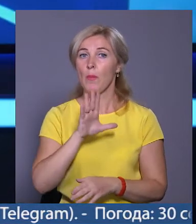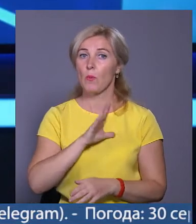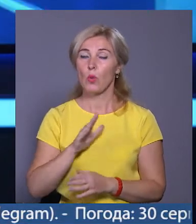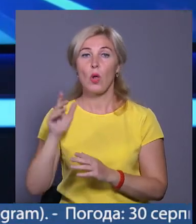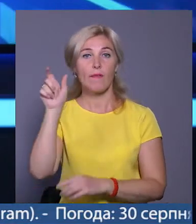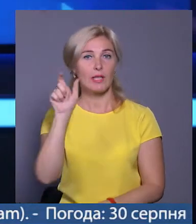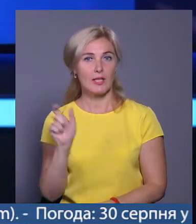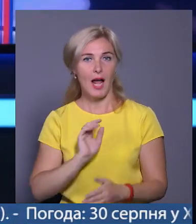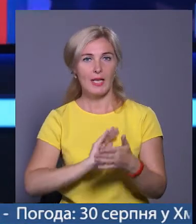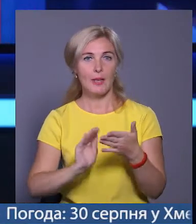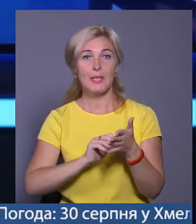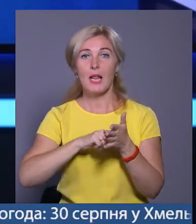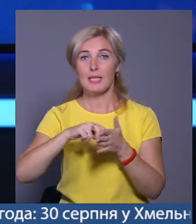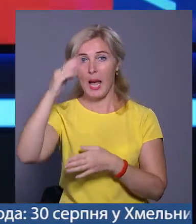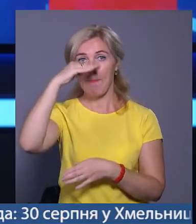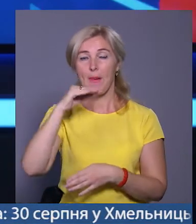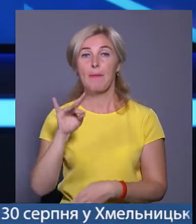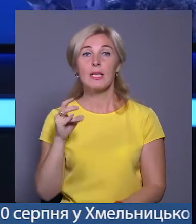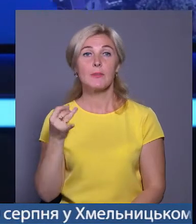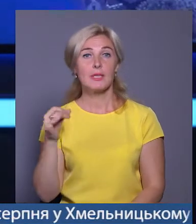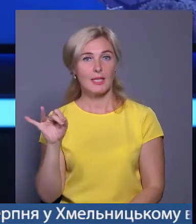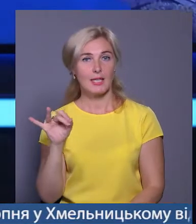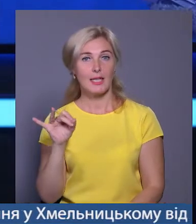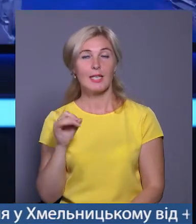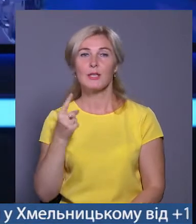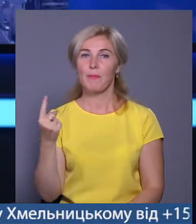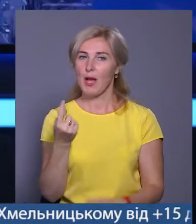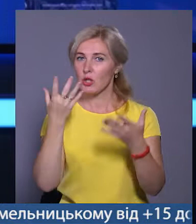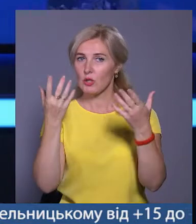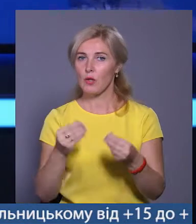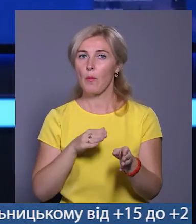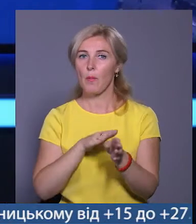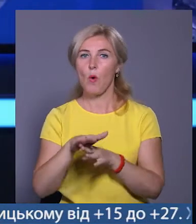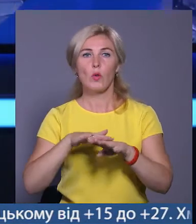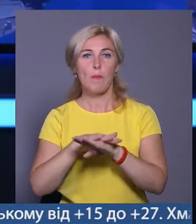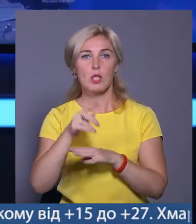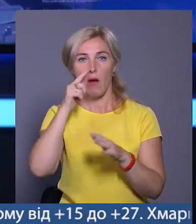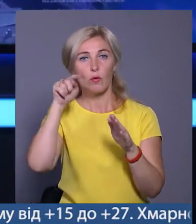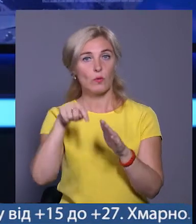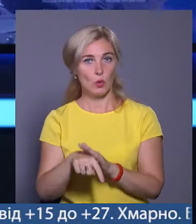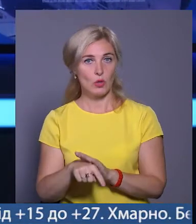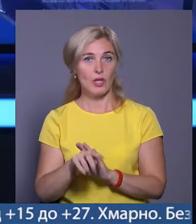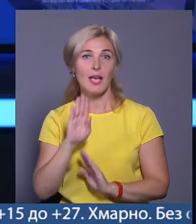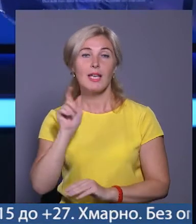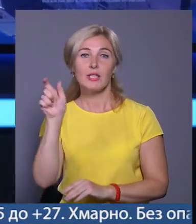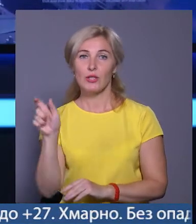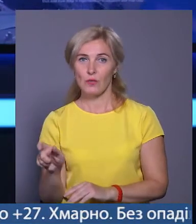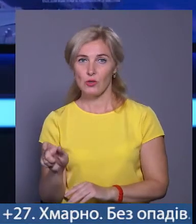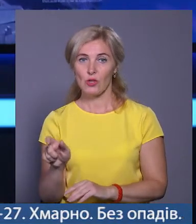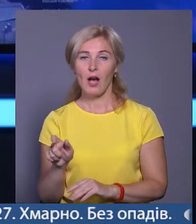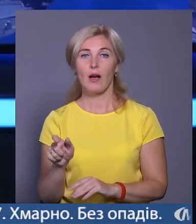в Італії, написала листа папі Римському. Адже з перших днів повномасштабного вторгнення маленька